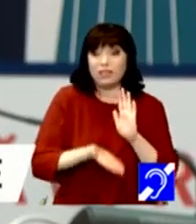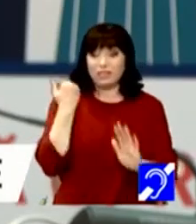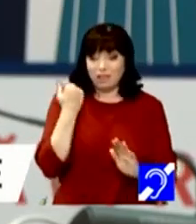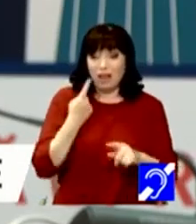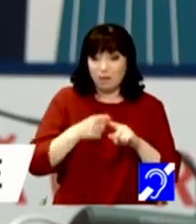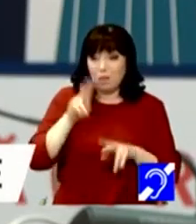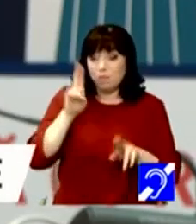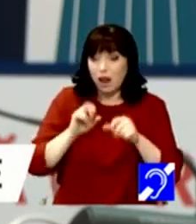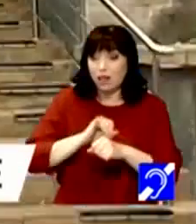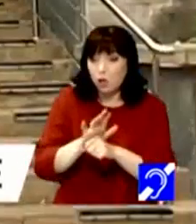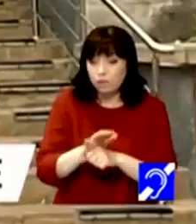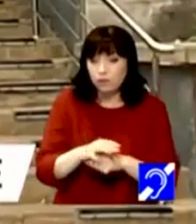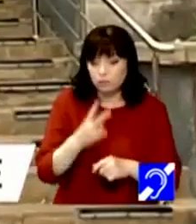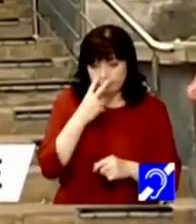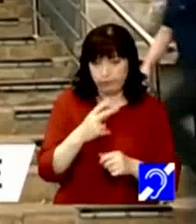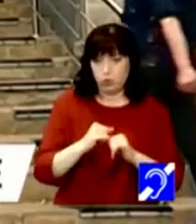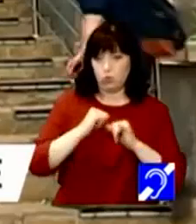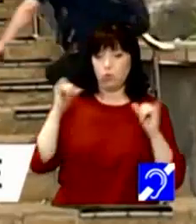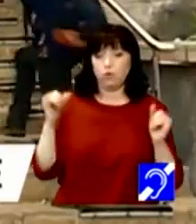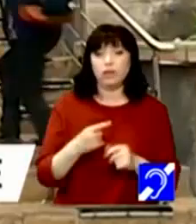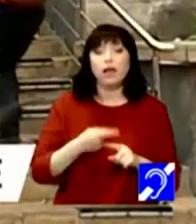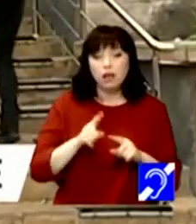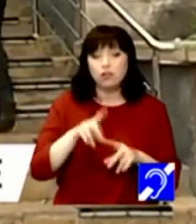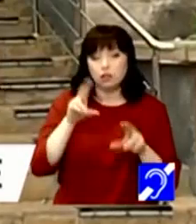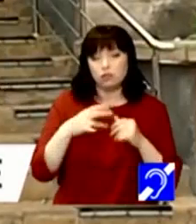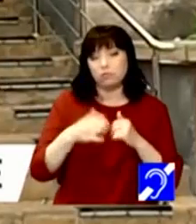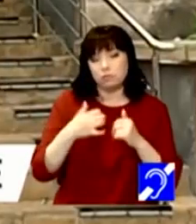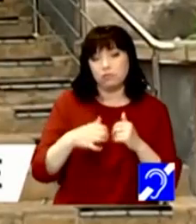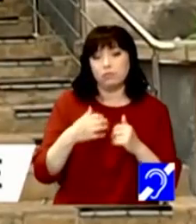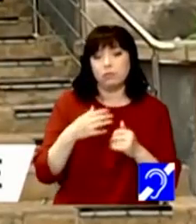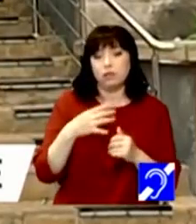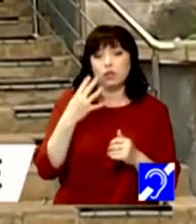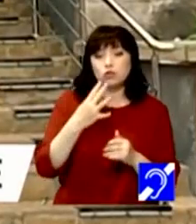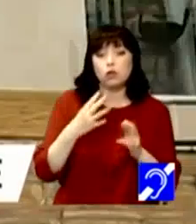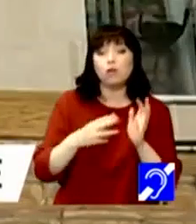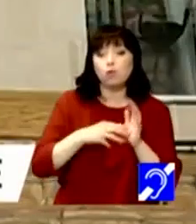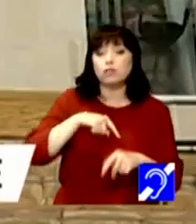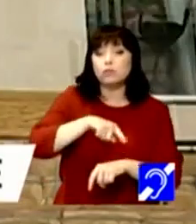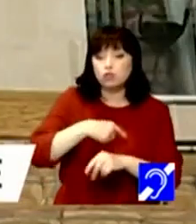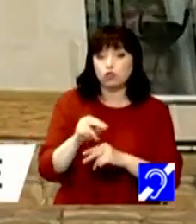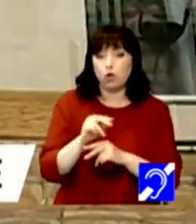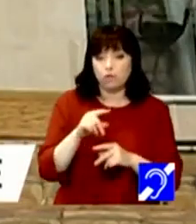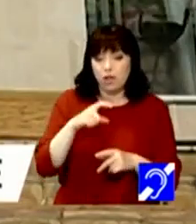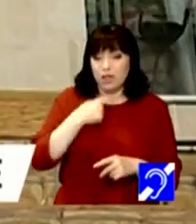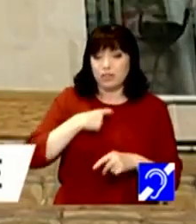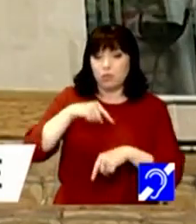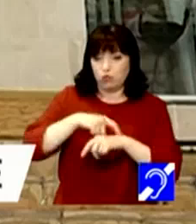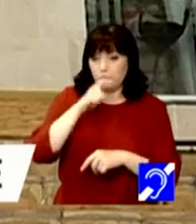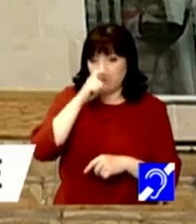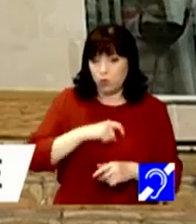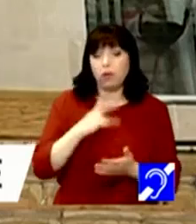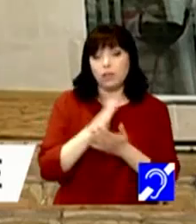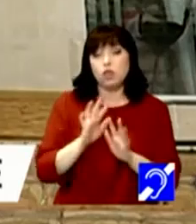deja observăm o creștere. Simptomele persistă în medie cam 48 de ore și cedează la tratamentul adecvat. Există însă